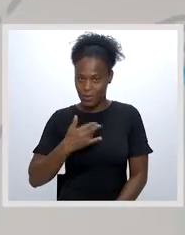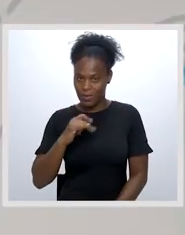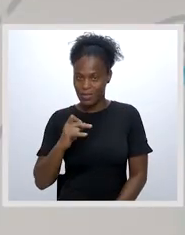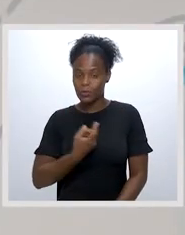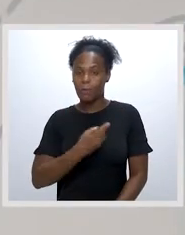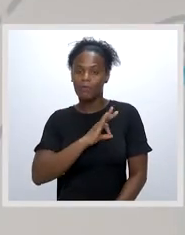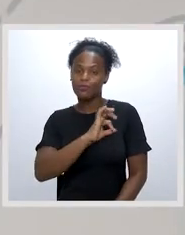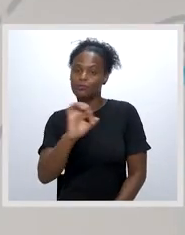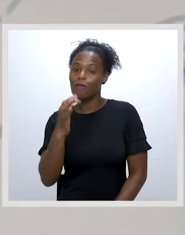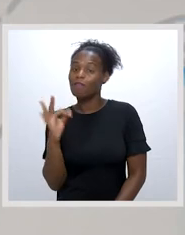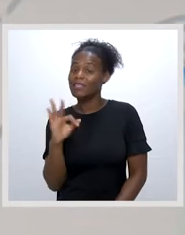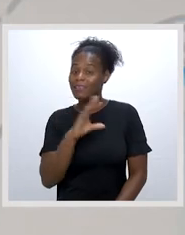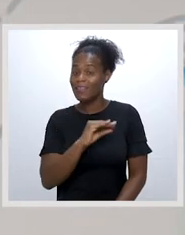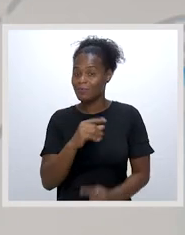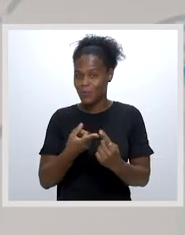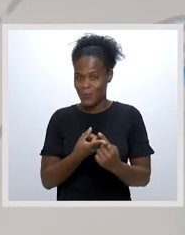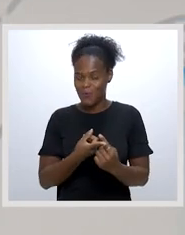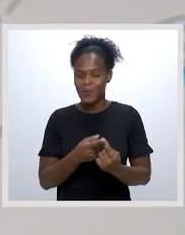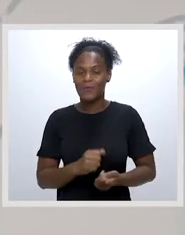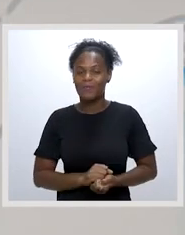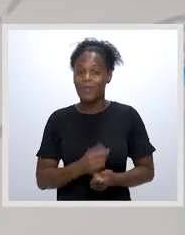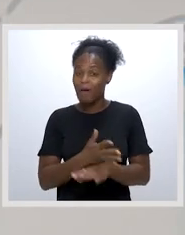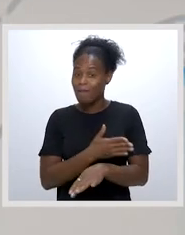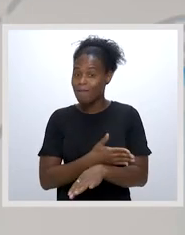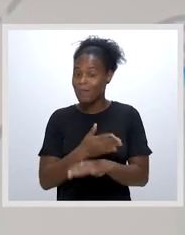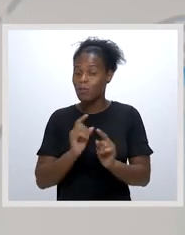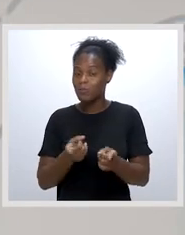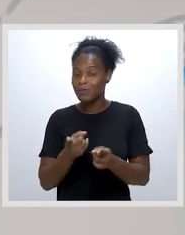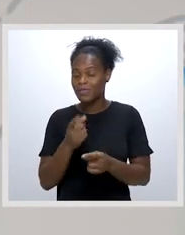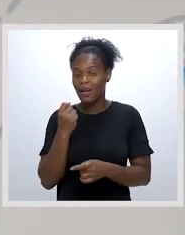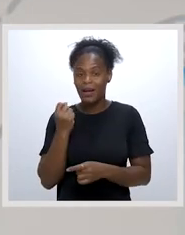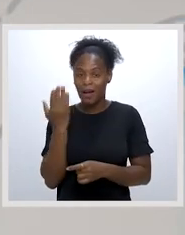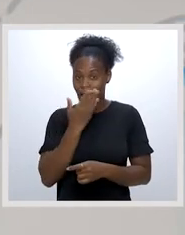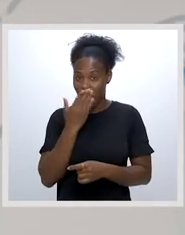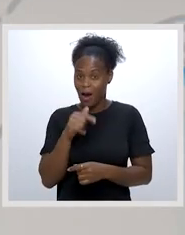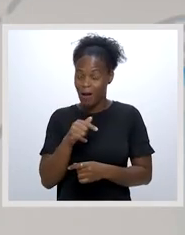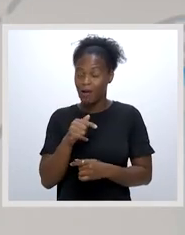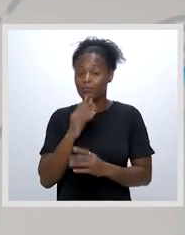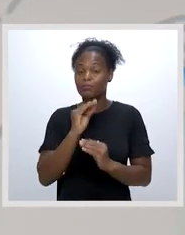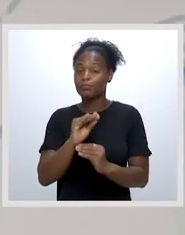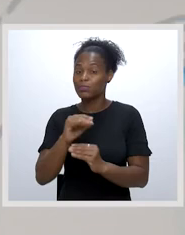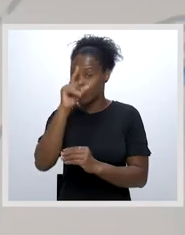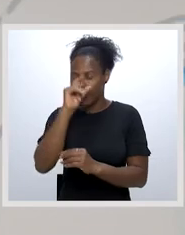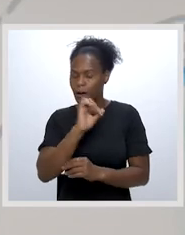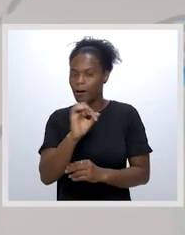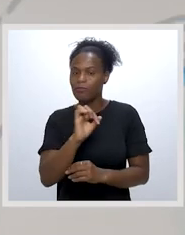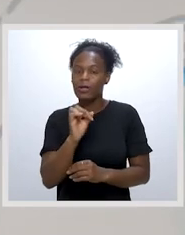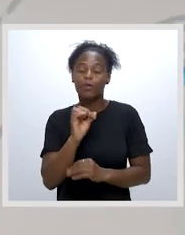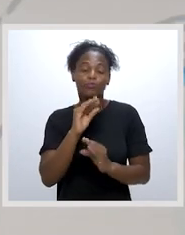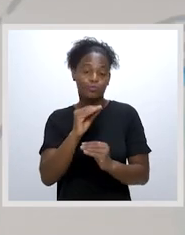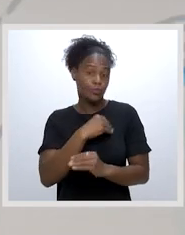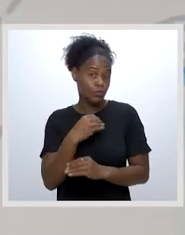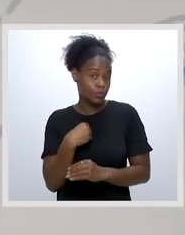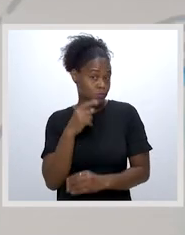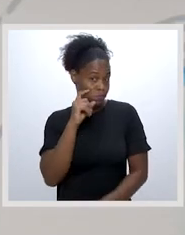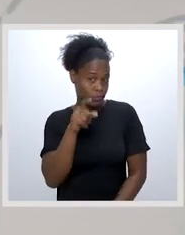votre professeure de français de la 10e année. Avant de commencer notre cours, je voulais te rappeler les conseils sanitaires de sécurité. Porte